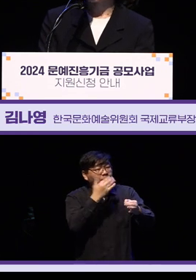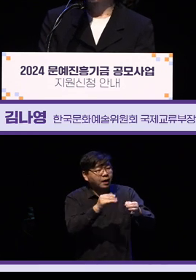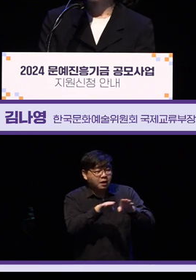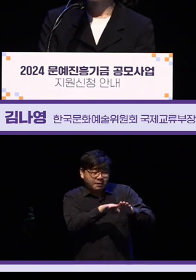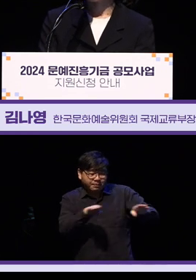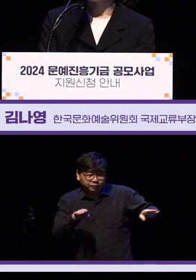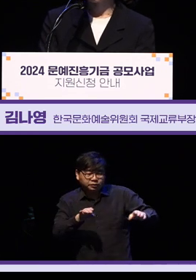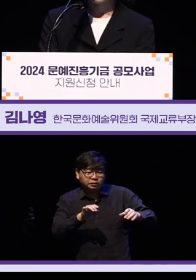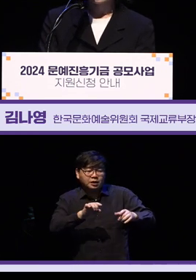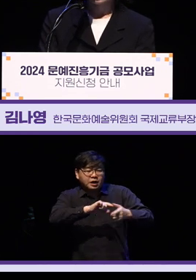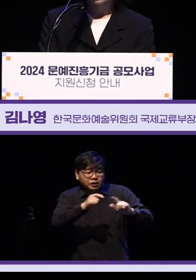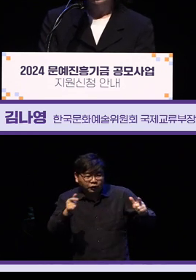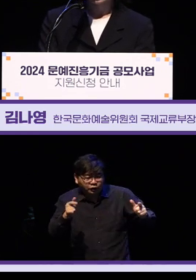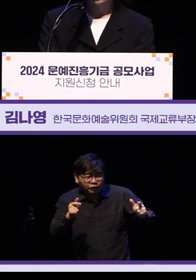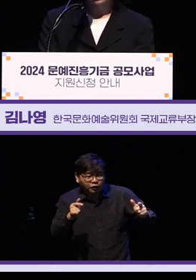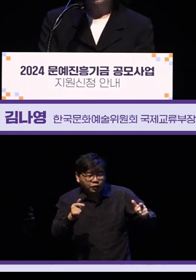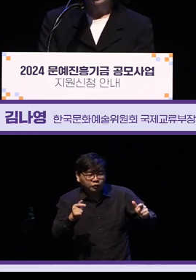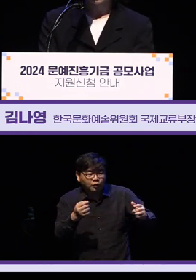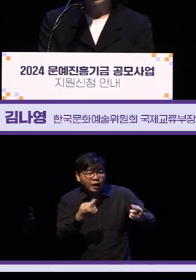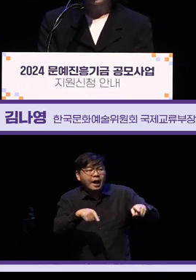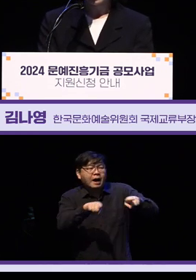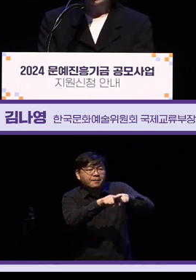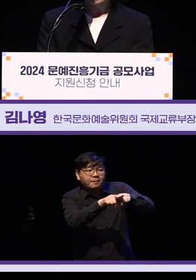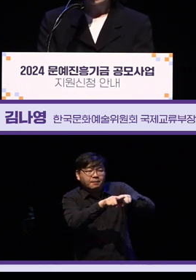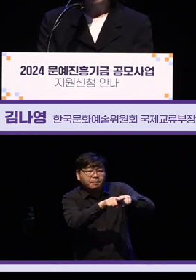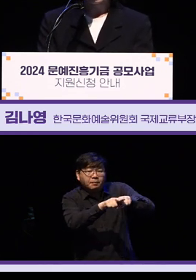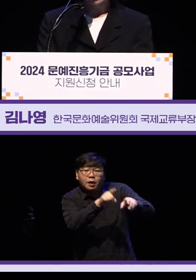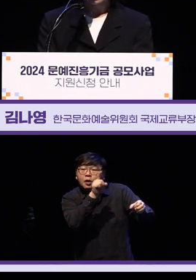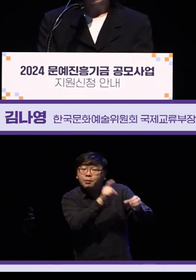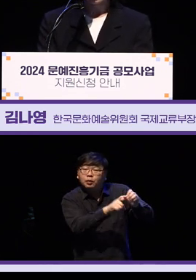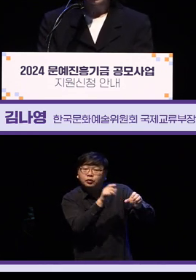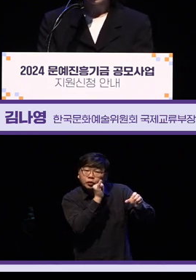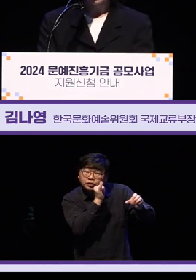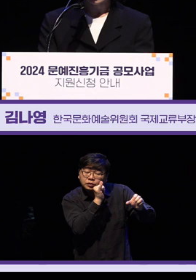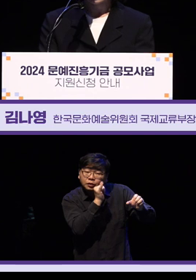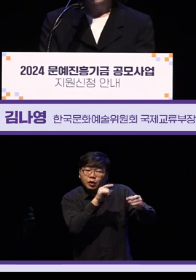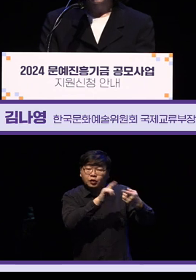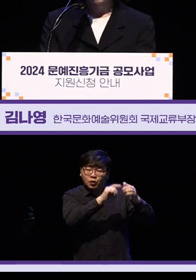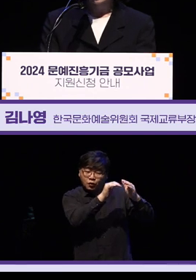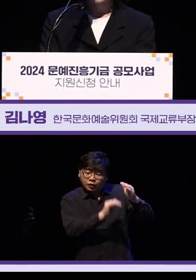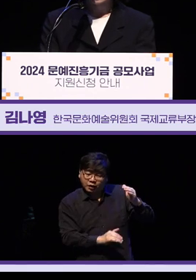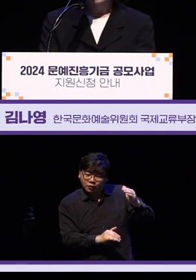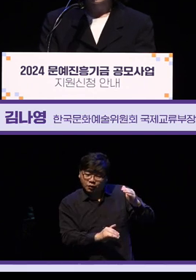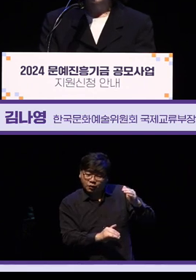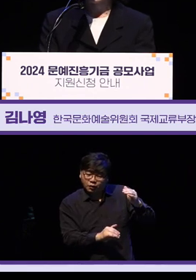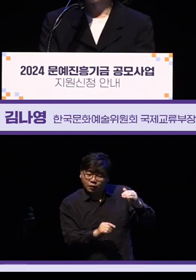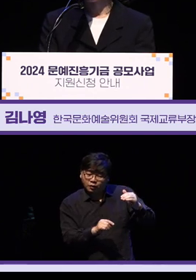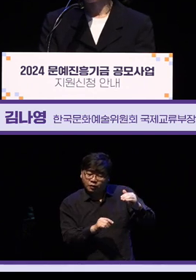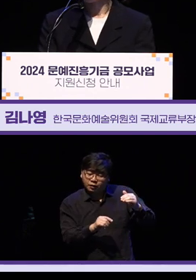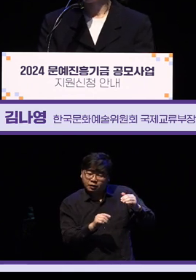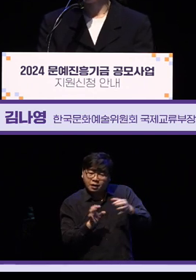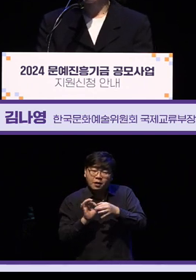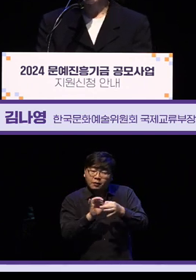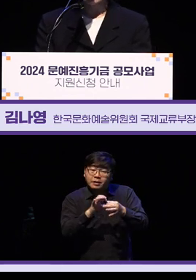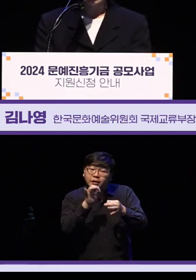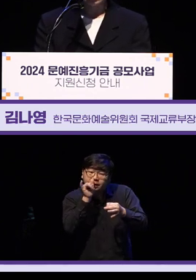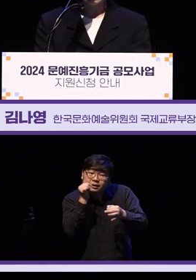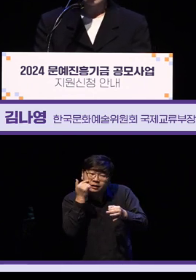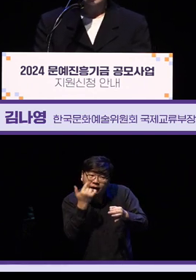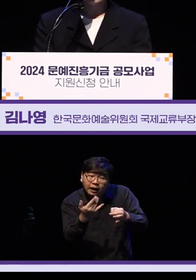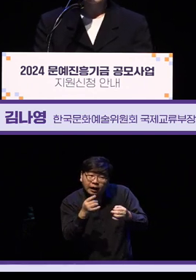평등 다양성 포용성을 주제로 하고 있고요이 주제에 연결과 확장도 시 미지에 중요하게